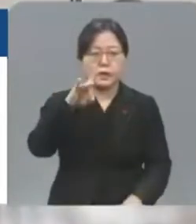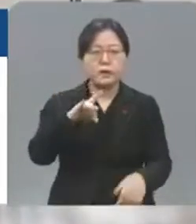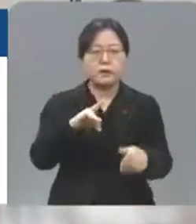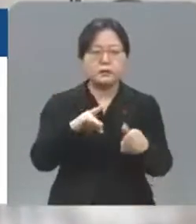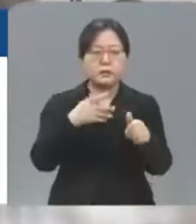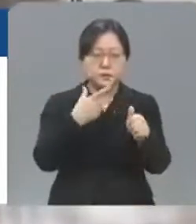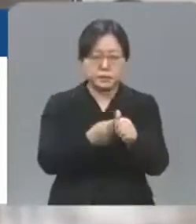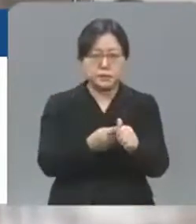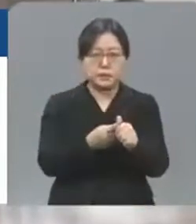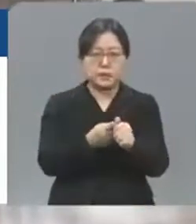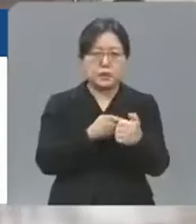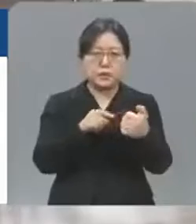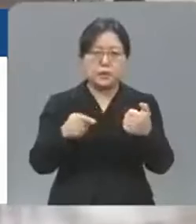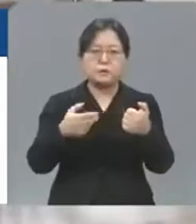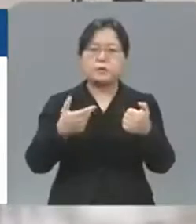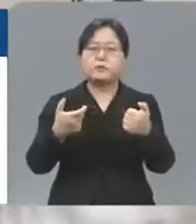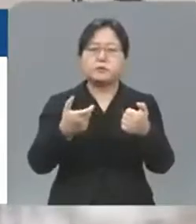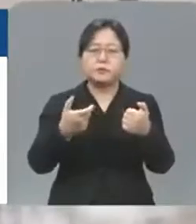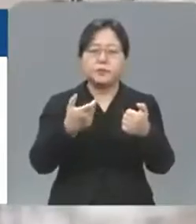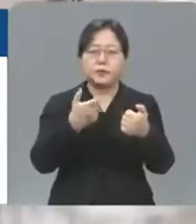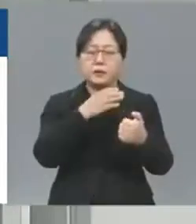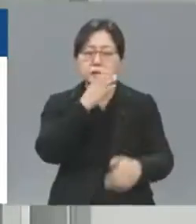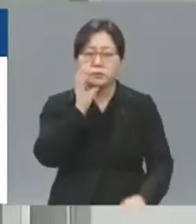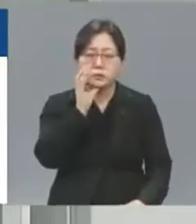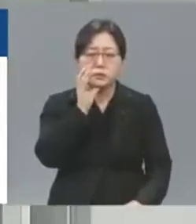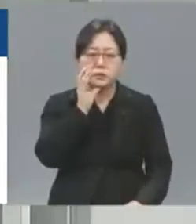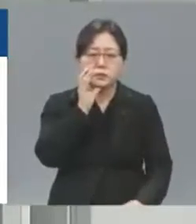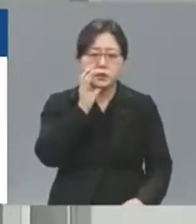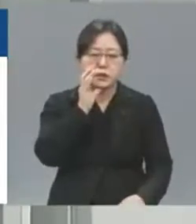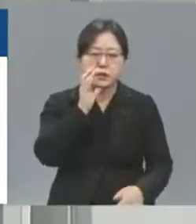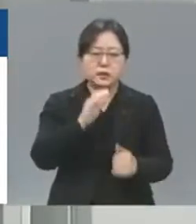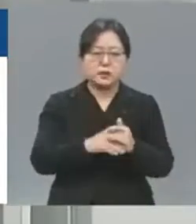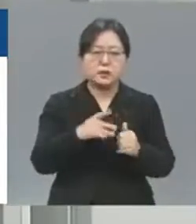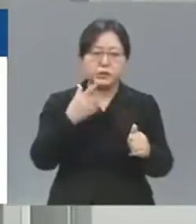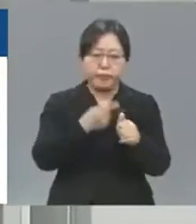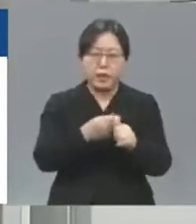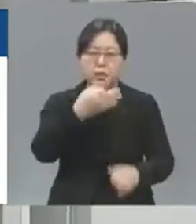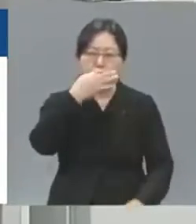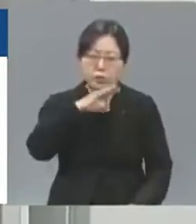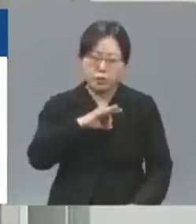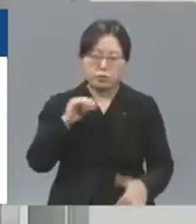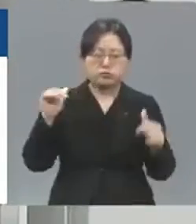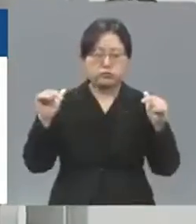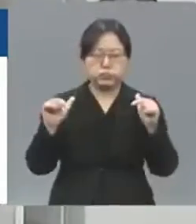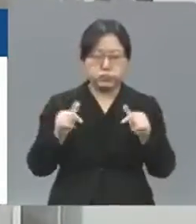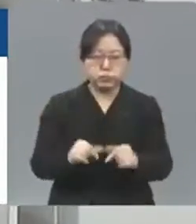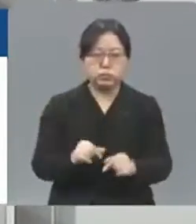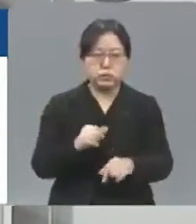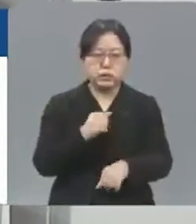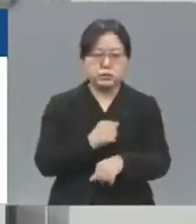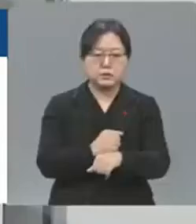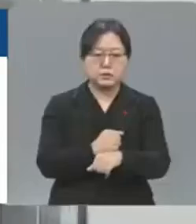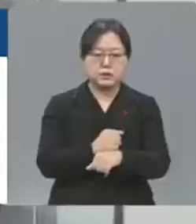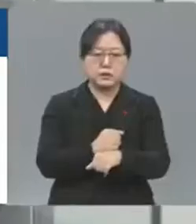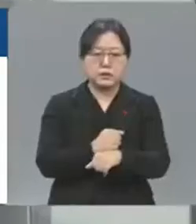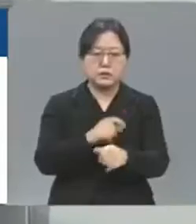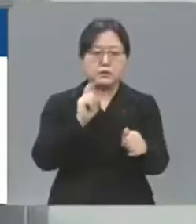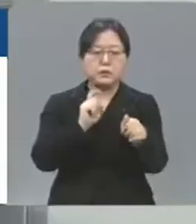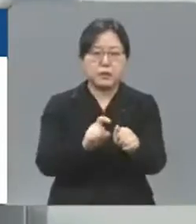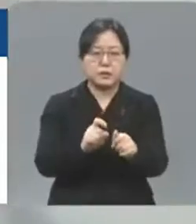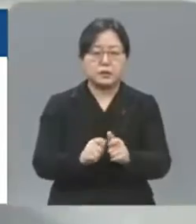하셨던 오르 10대 이상 고령층이 쪽에서 핵심 효과가 감소되는 것과 맞물려 가지고